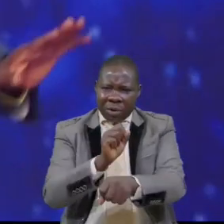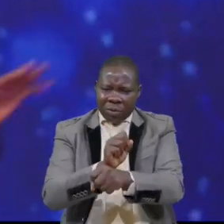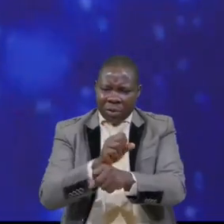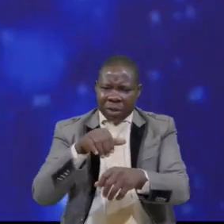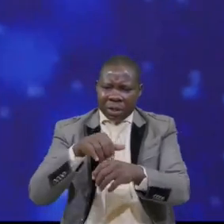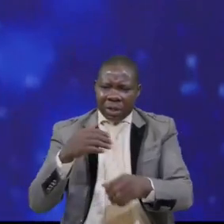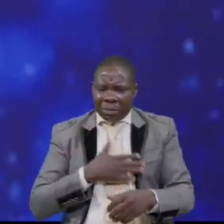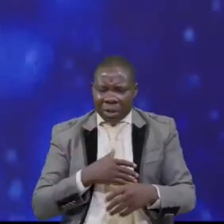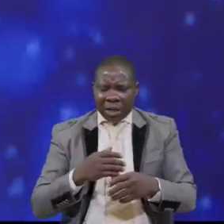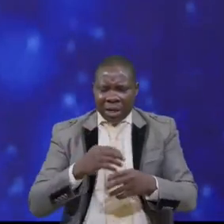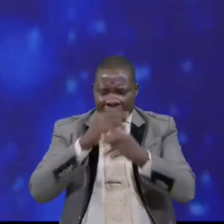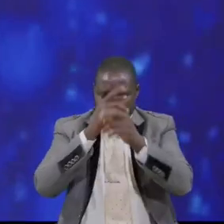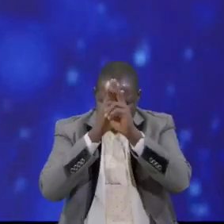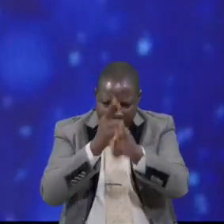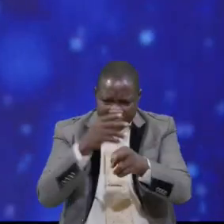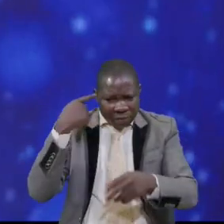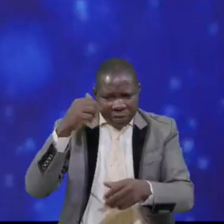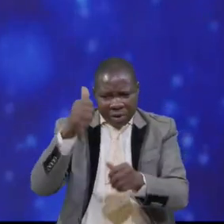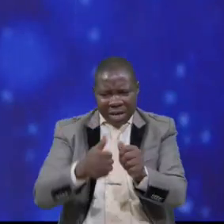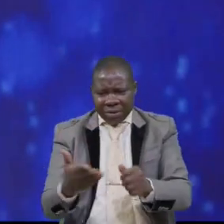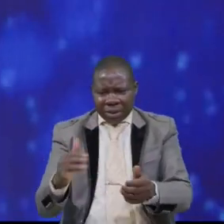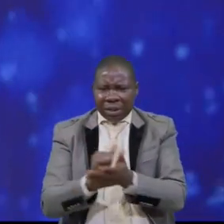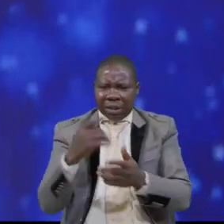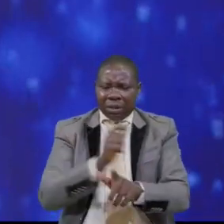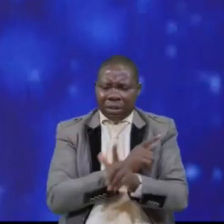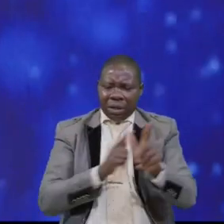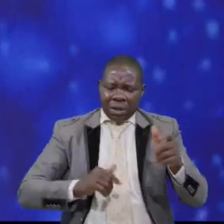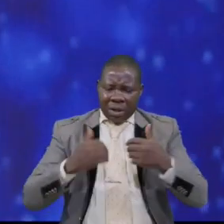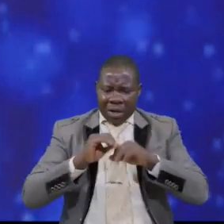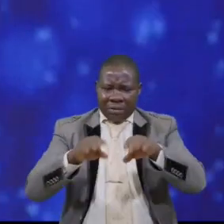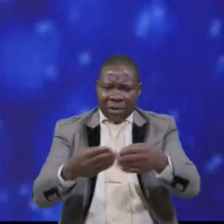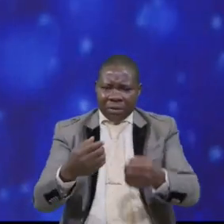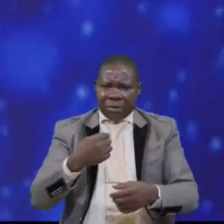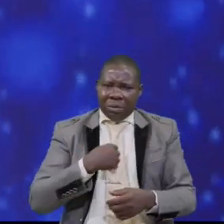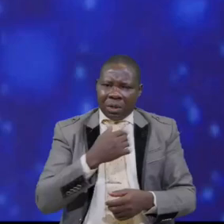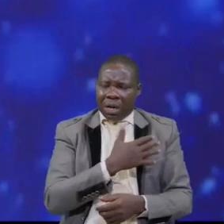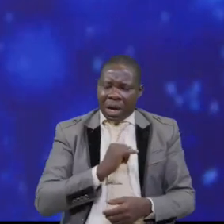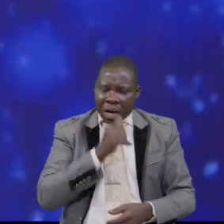dans tout ce que le Seigneur m'a donné et je m'améliore.